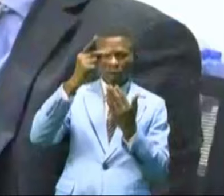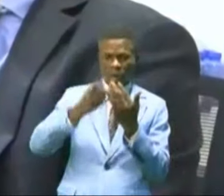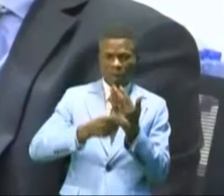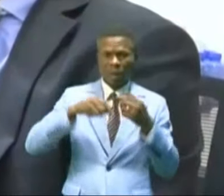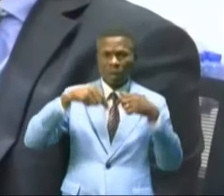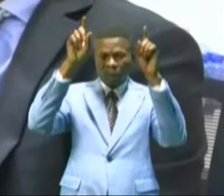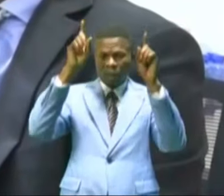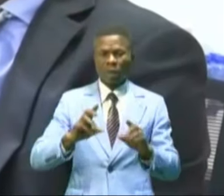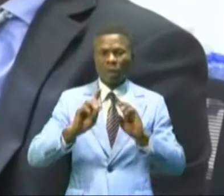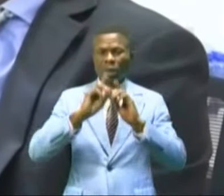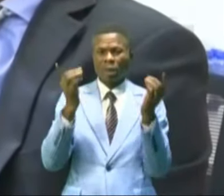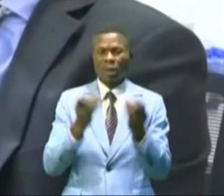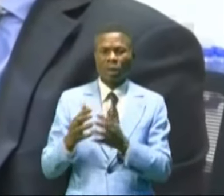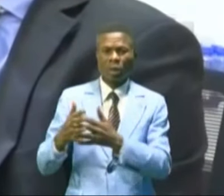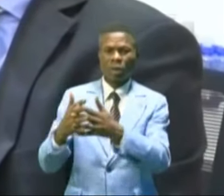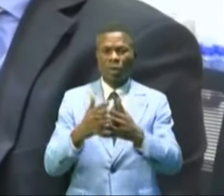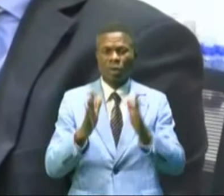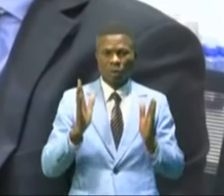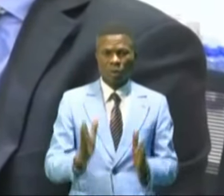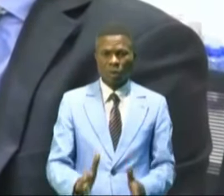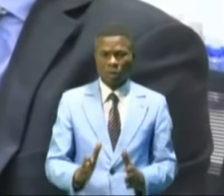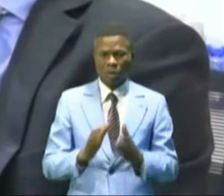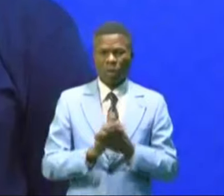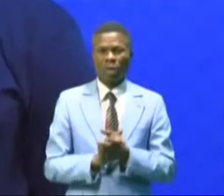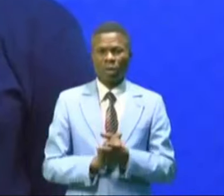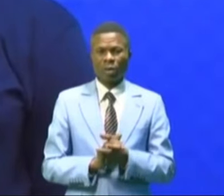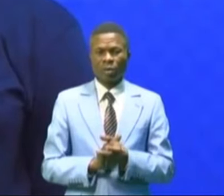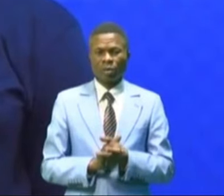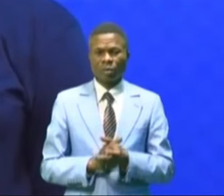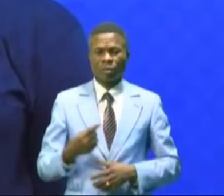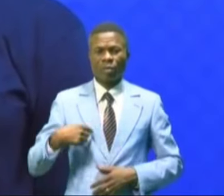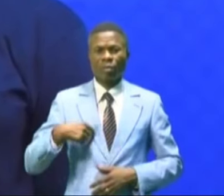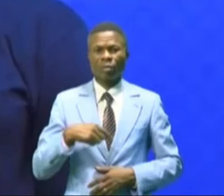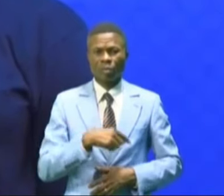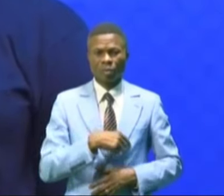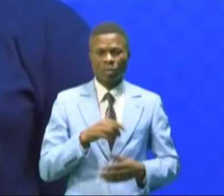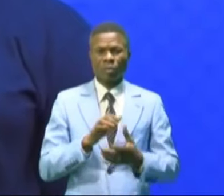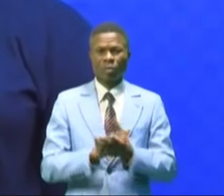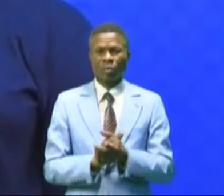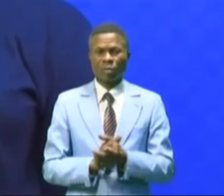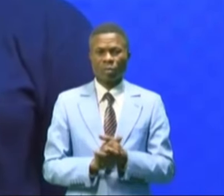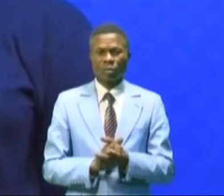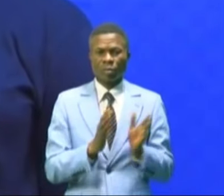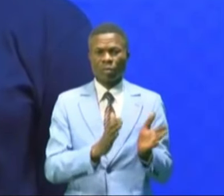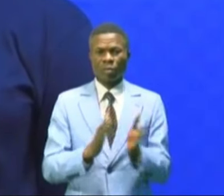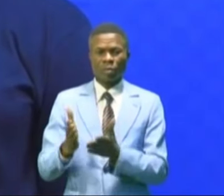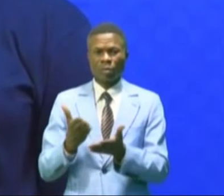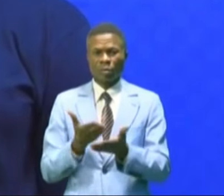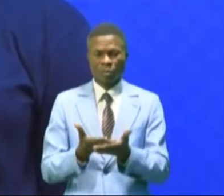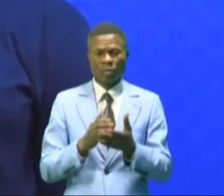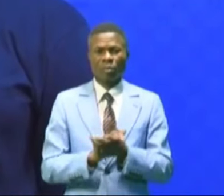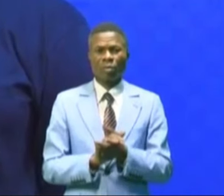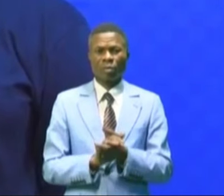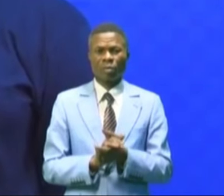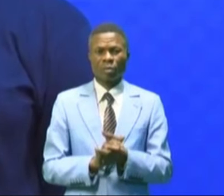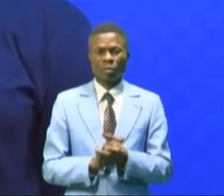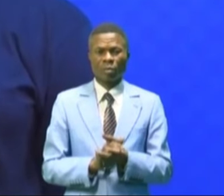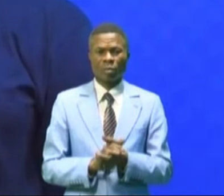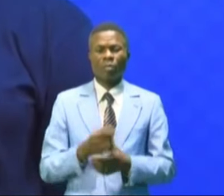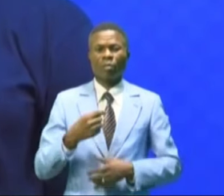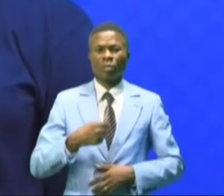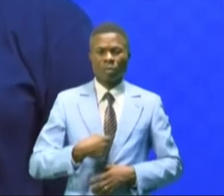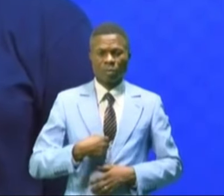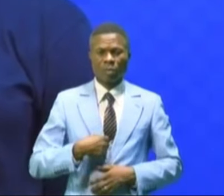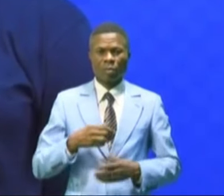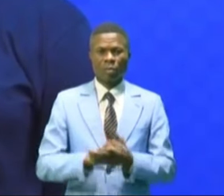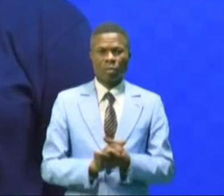du département américain. Les échanges que nous avons eus avec le ministre étaient très instructifs et j'ai vraiment hâte de voir